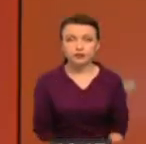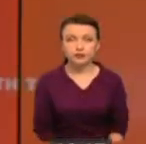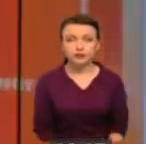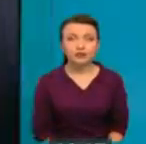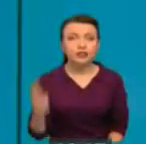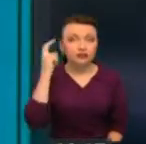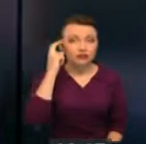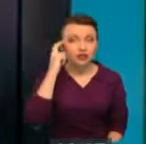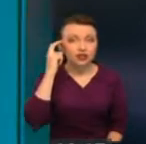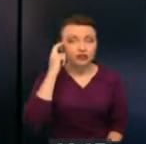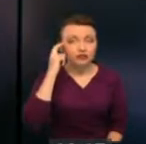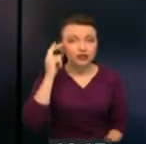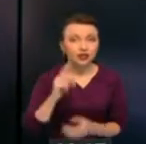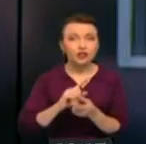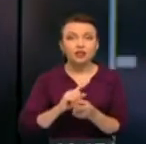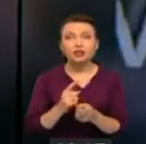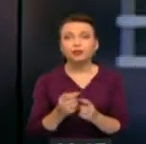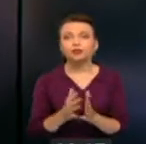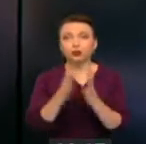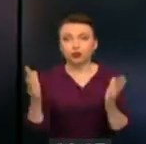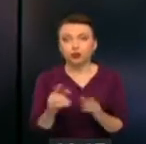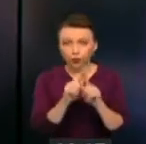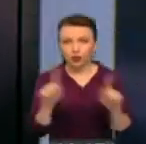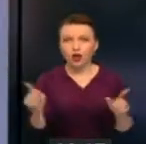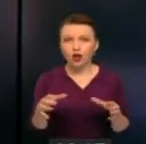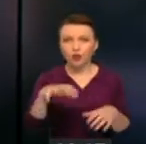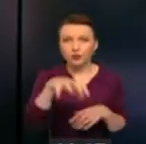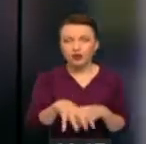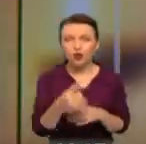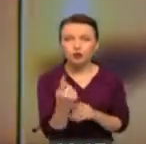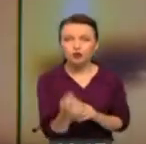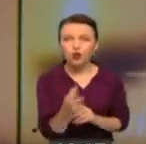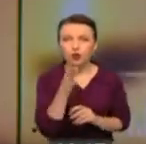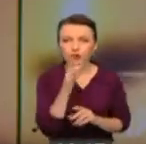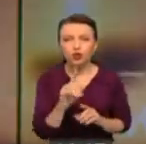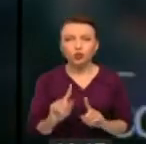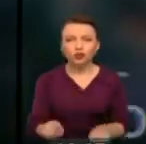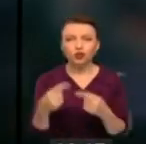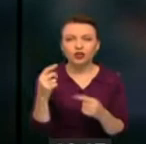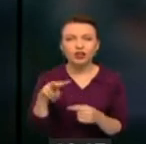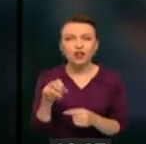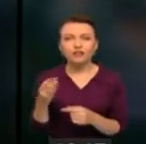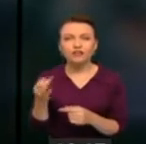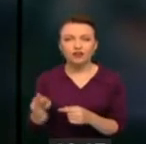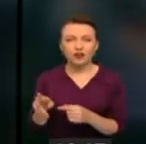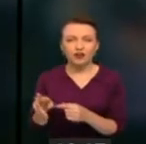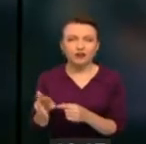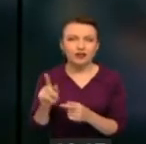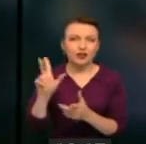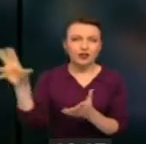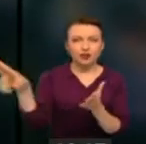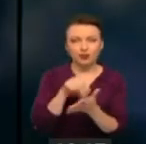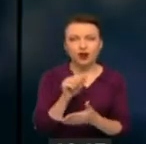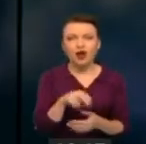У Києві стало на один унікальний об'єкт більше. Торік до сторіччя утворення Латвійської республіки Київрада перейменувала сквер